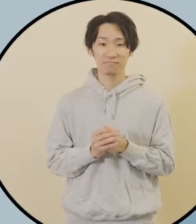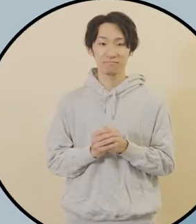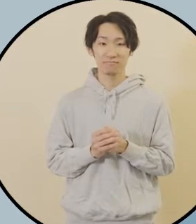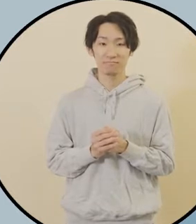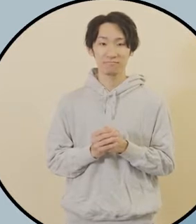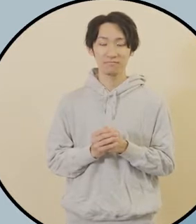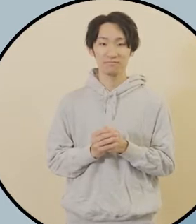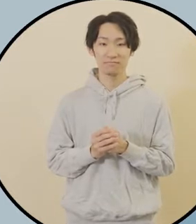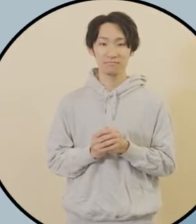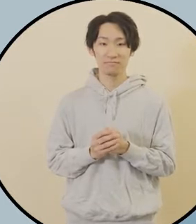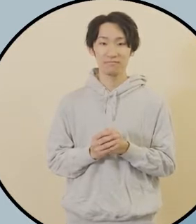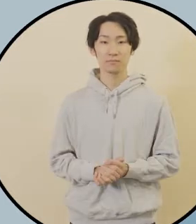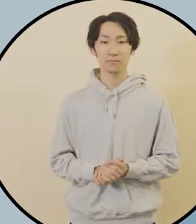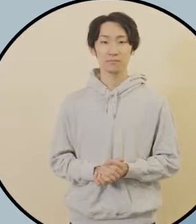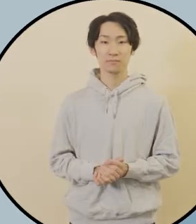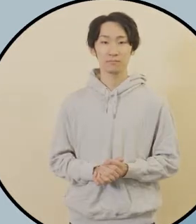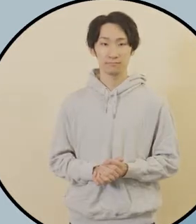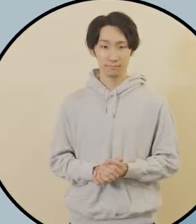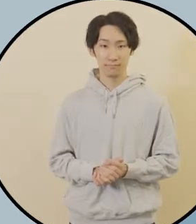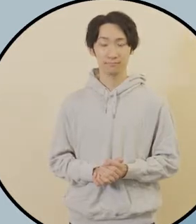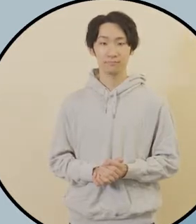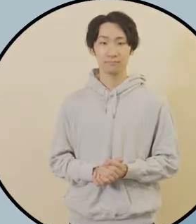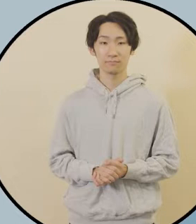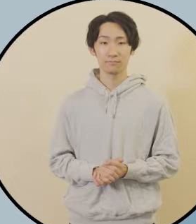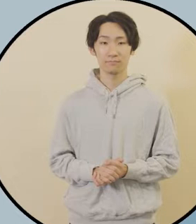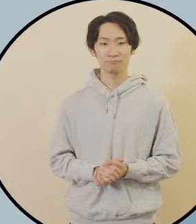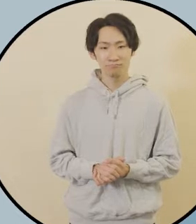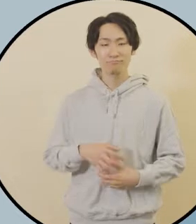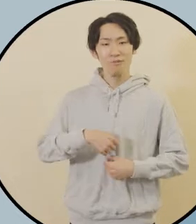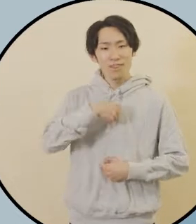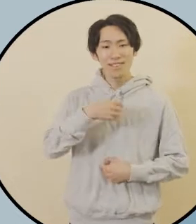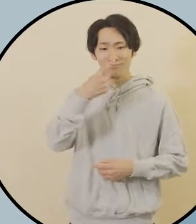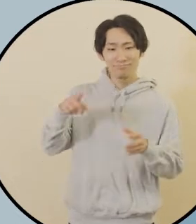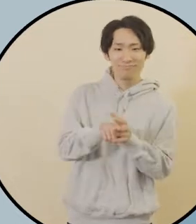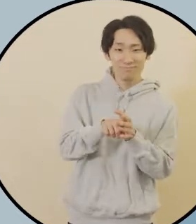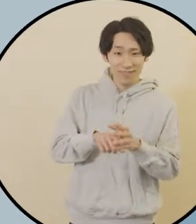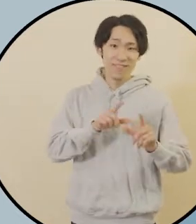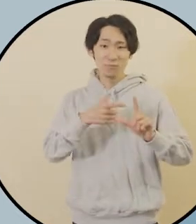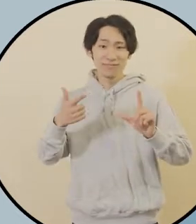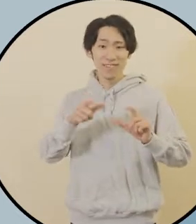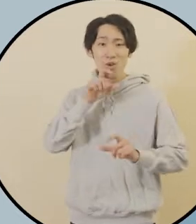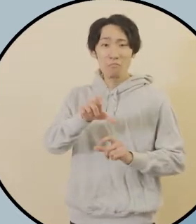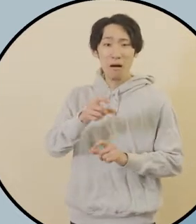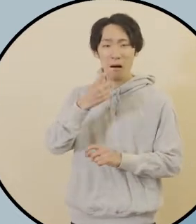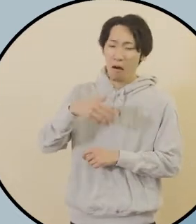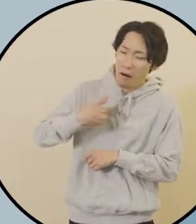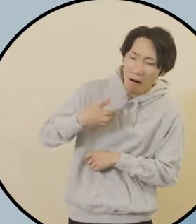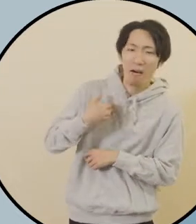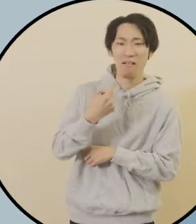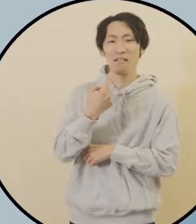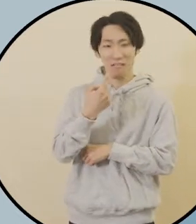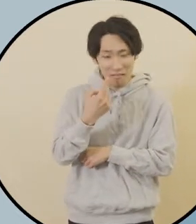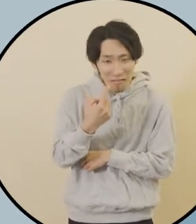な時期でしたで大勝利てぃ僕もそれまで lgbt という言葉は知らなかったんですけれどもそのま